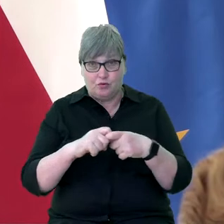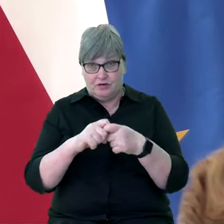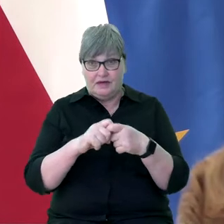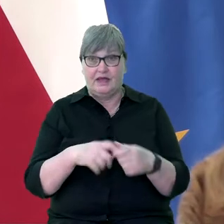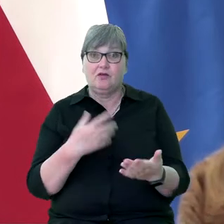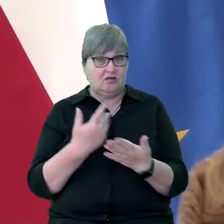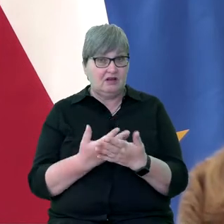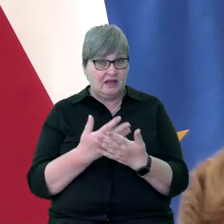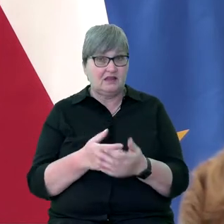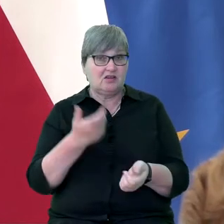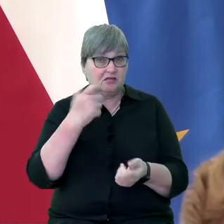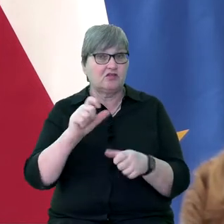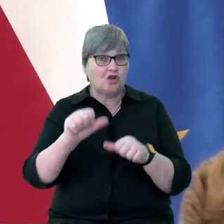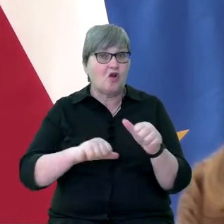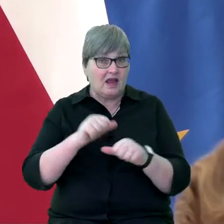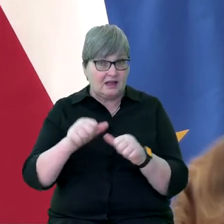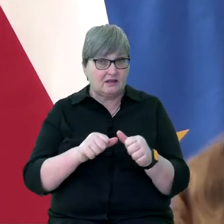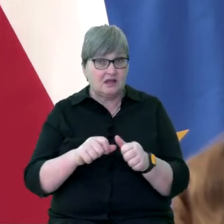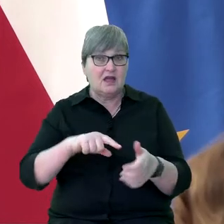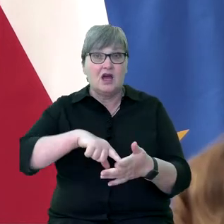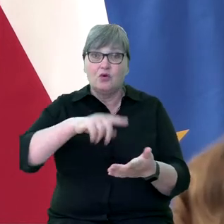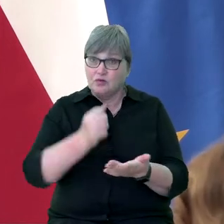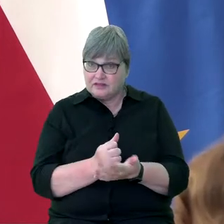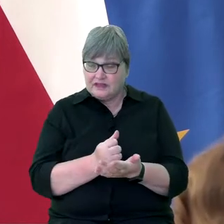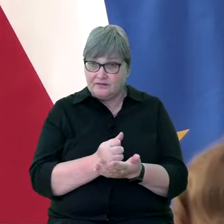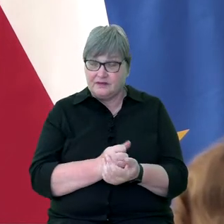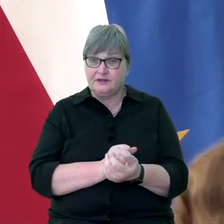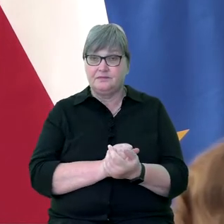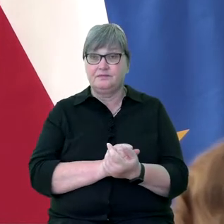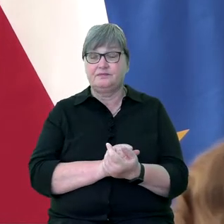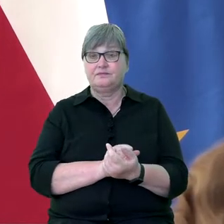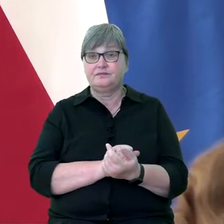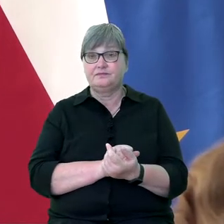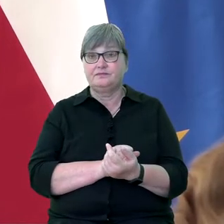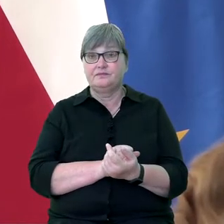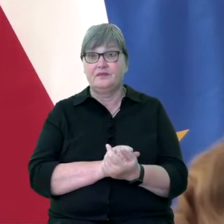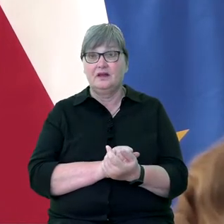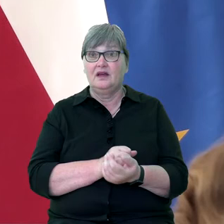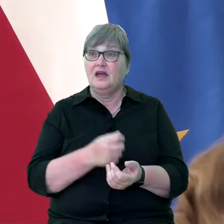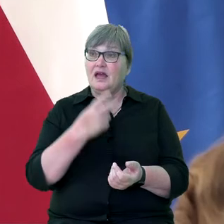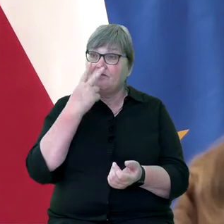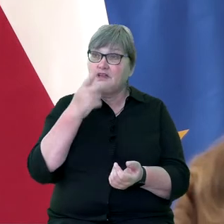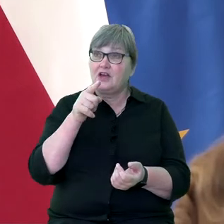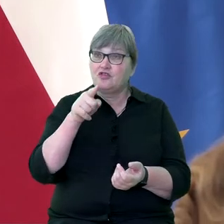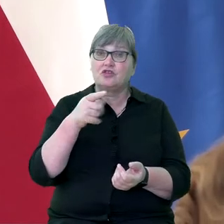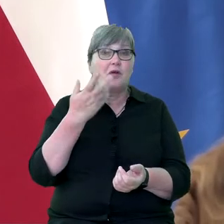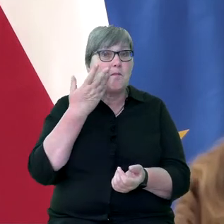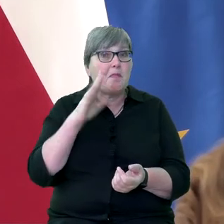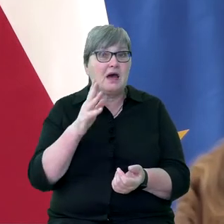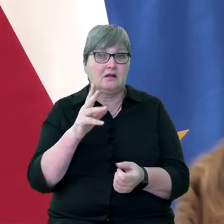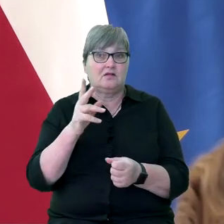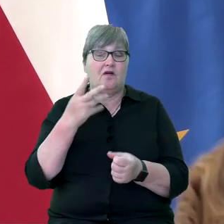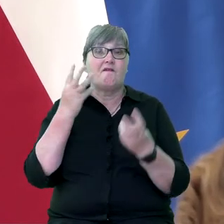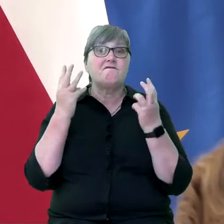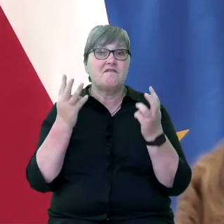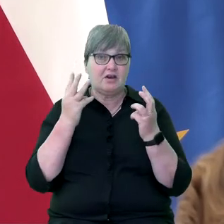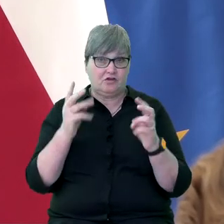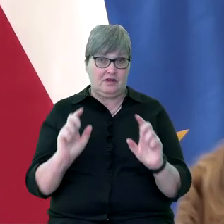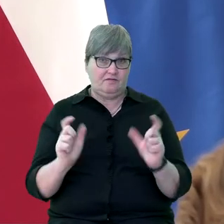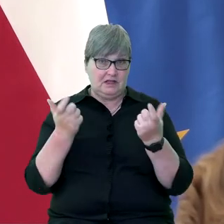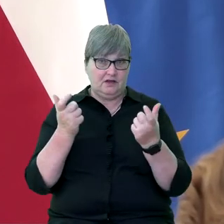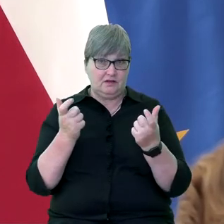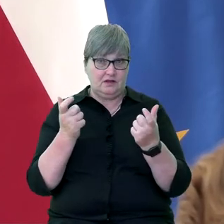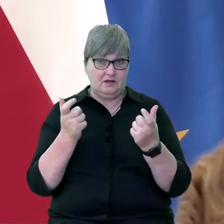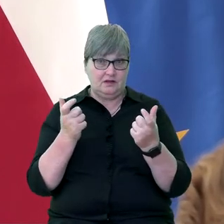stulecie uchwalenia ustawy o Państwowej Służbie Cywilnej wydaje się bardzo ważnym wydarzeniem